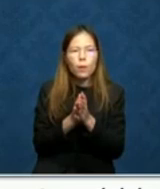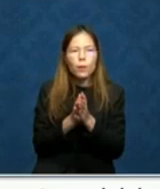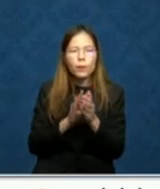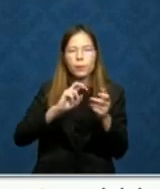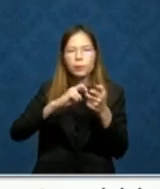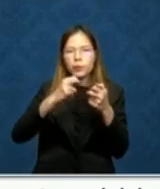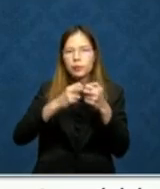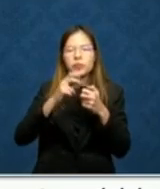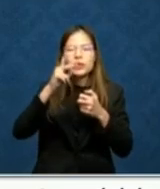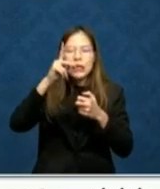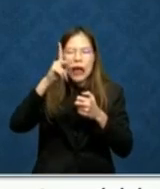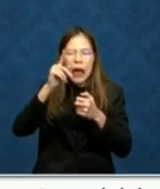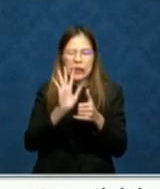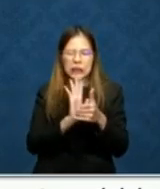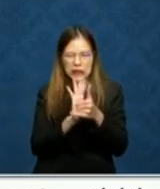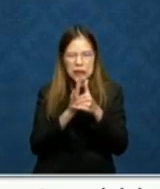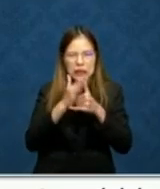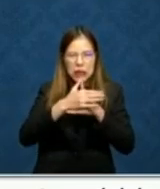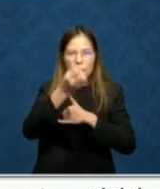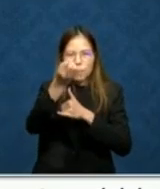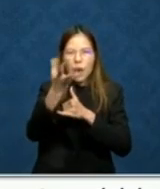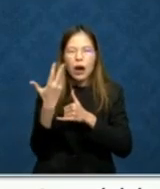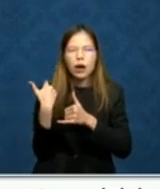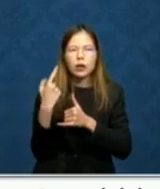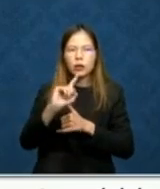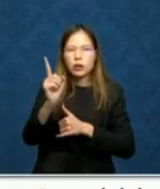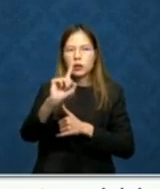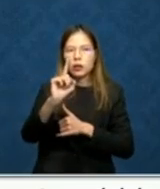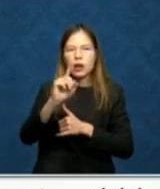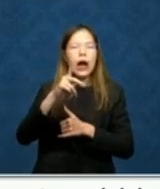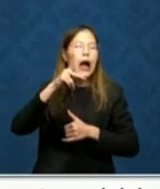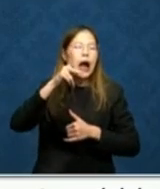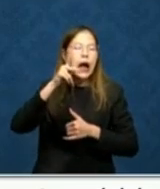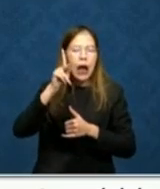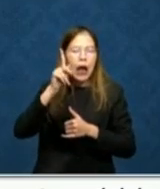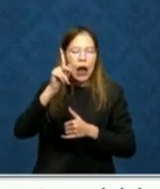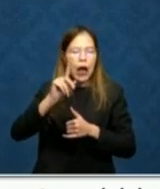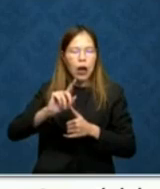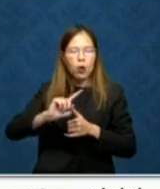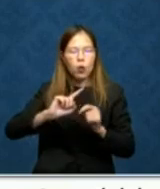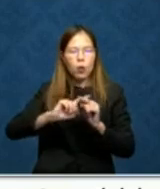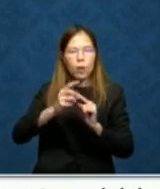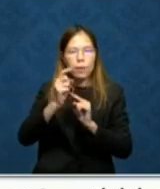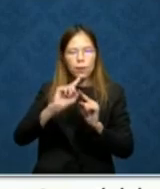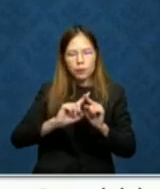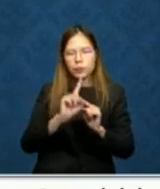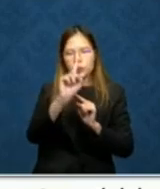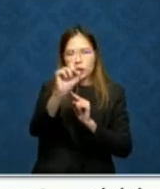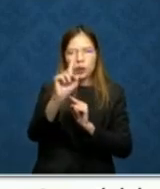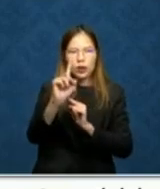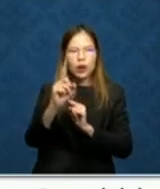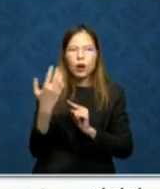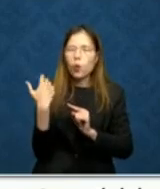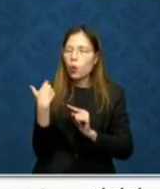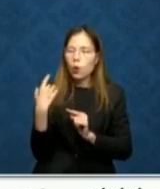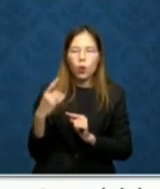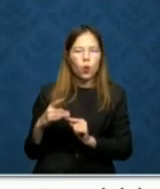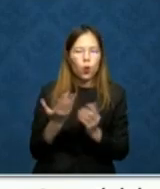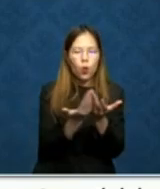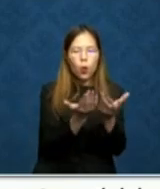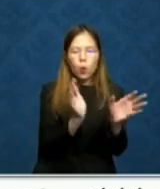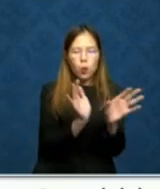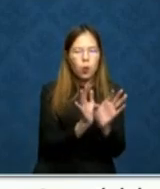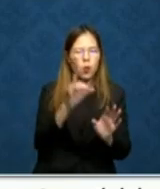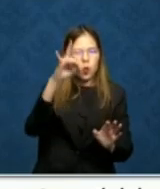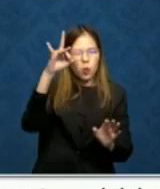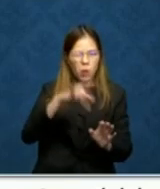นข่าวการล่วงละเมิดทางเพศค่ะข่าวที่มาเป็นอันดับหนึ่งนะคะคือข่าวความรุนแรงทางเพศในครอบครัวเ